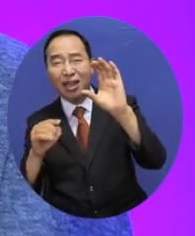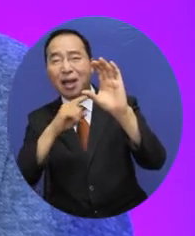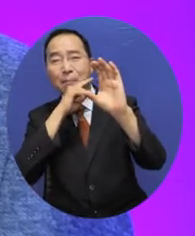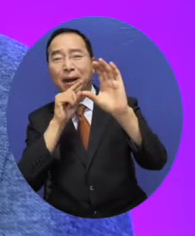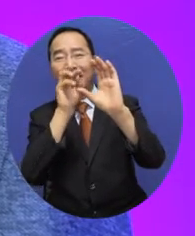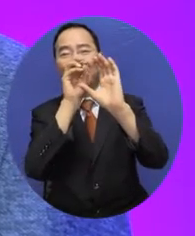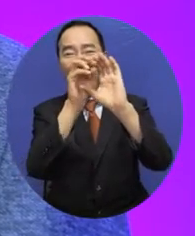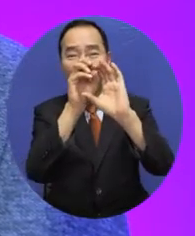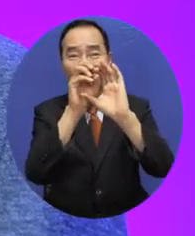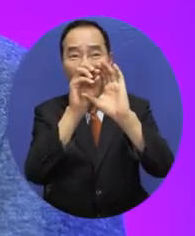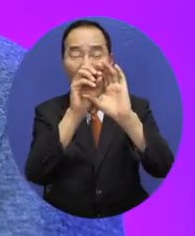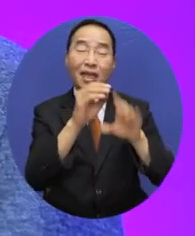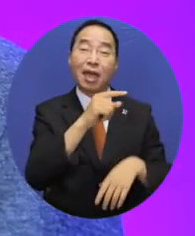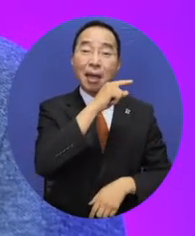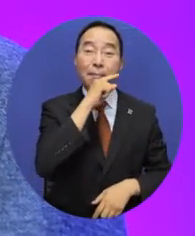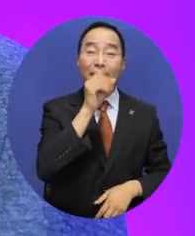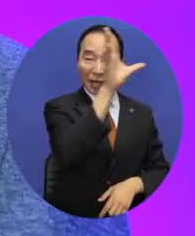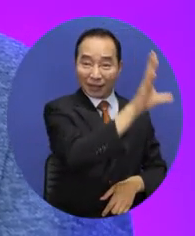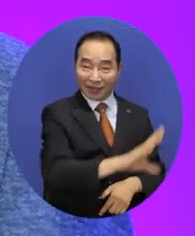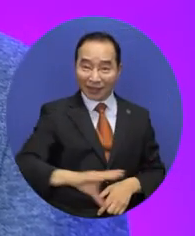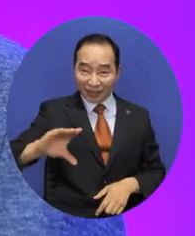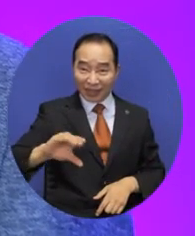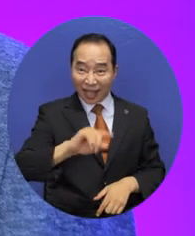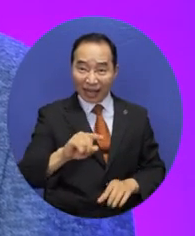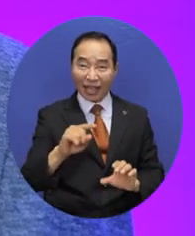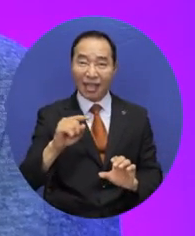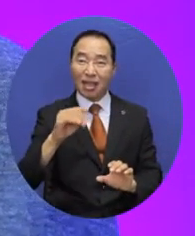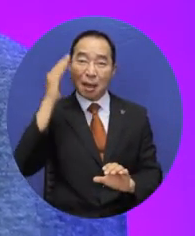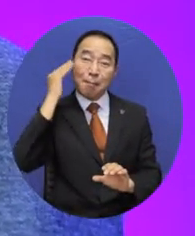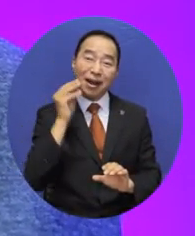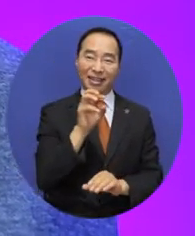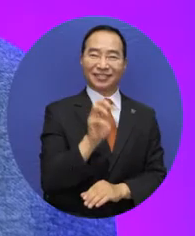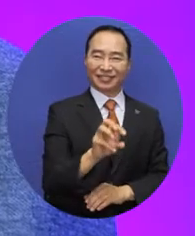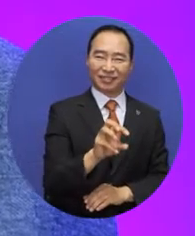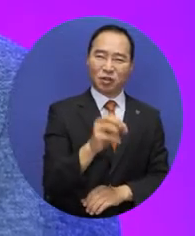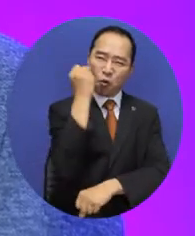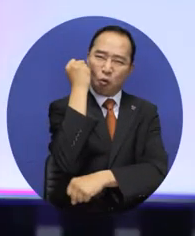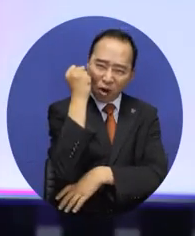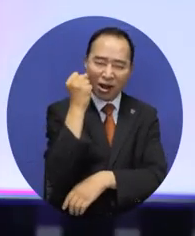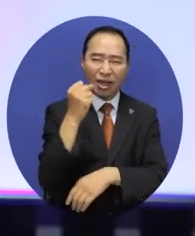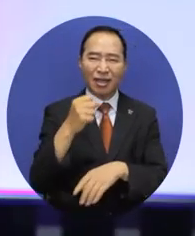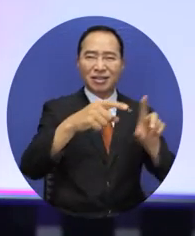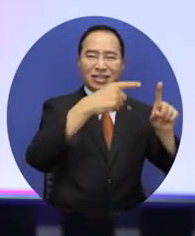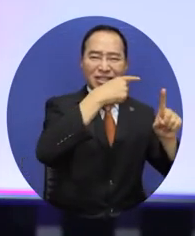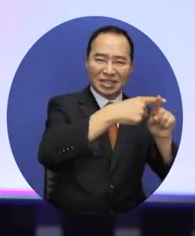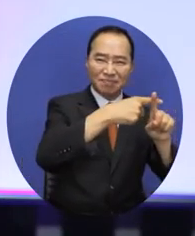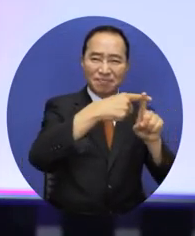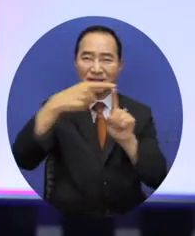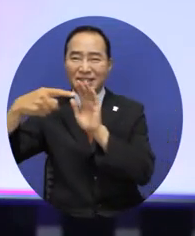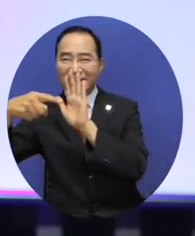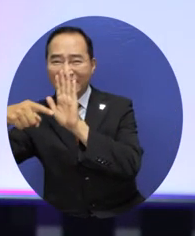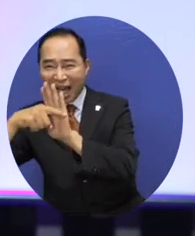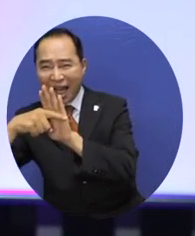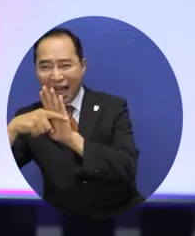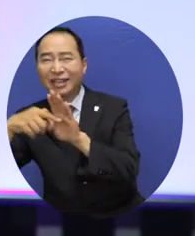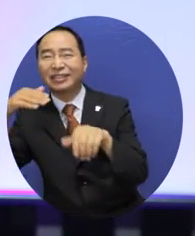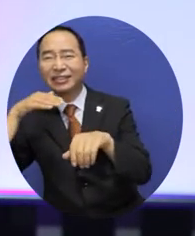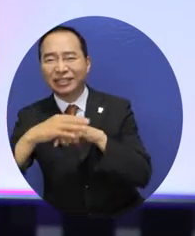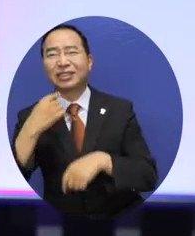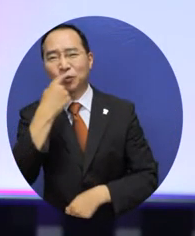안에 파란 동그라미가 있습니다. 이게 원래 음양론의 원래 모습입니다. 그래서 그것을